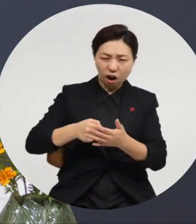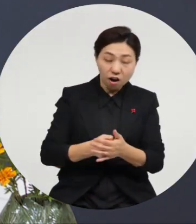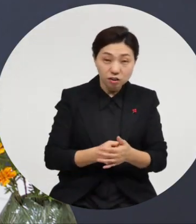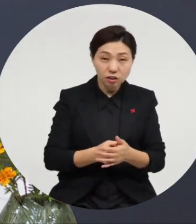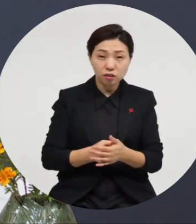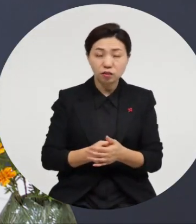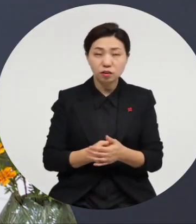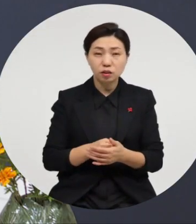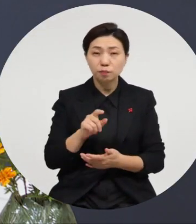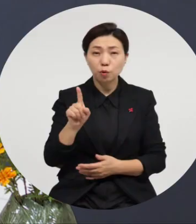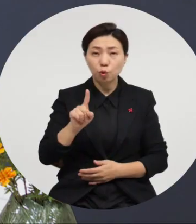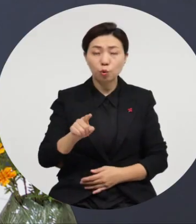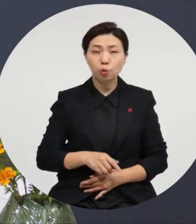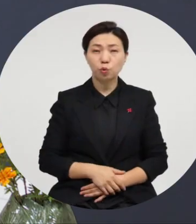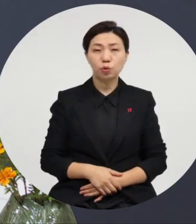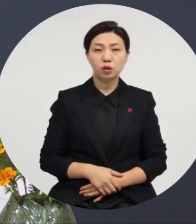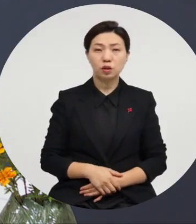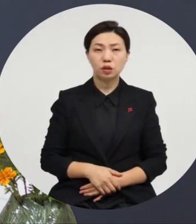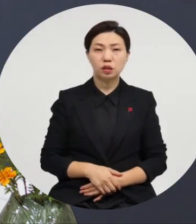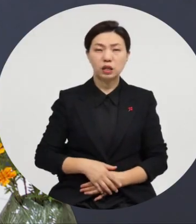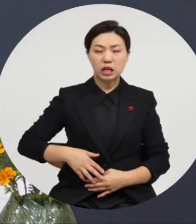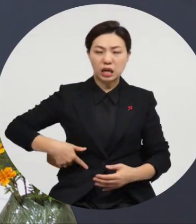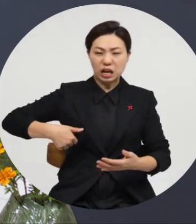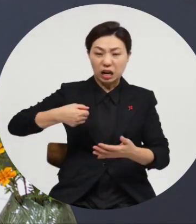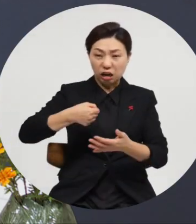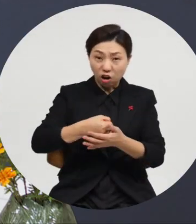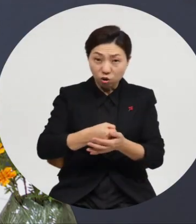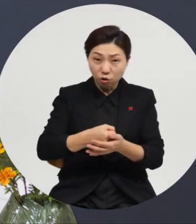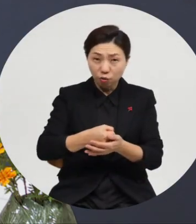깨달아야 되겠다! 이렇게 하는 거는,